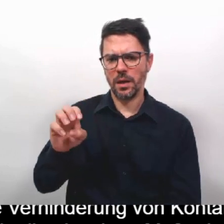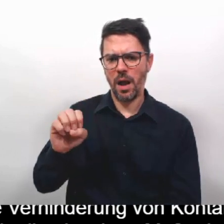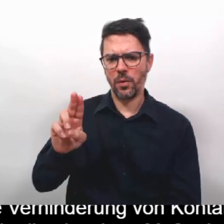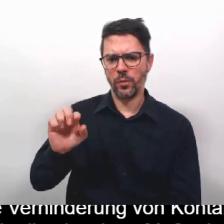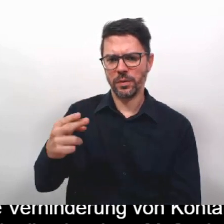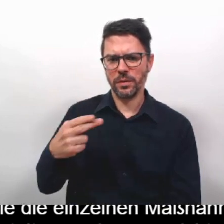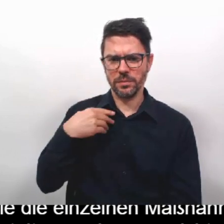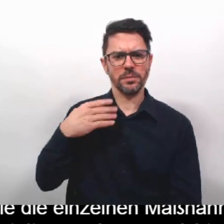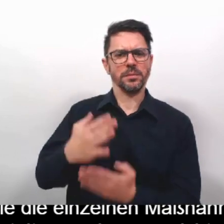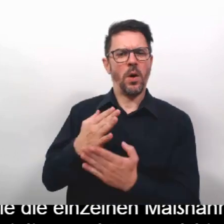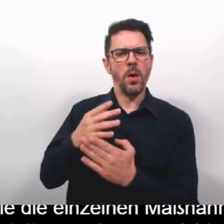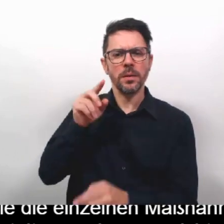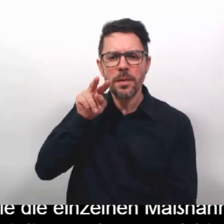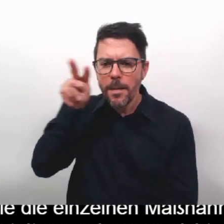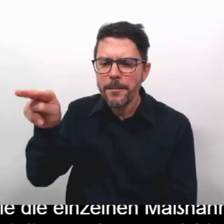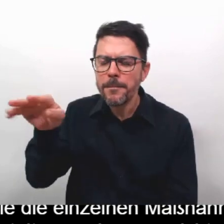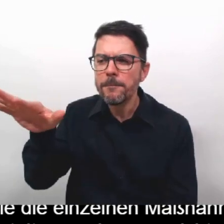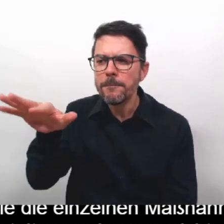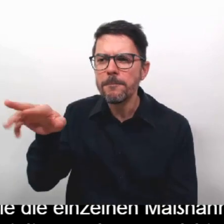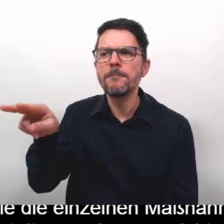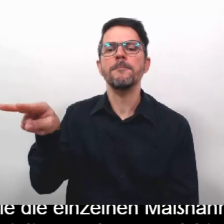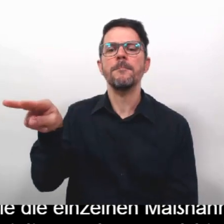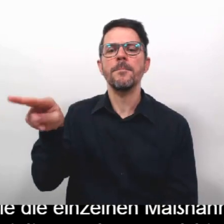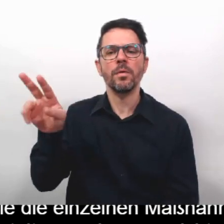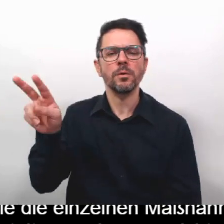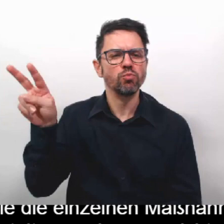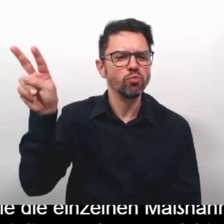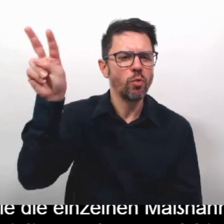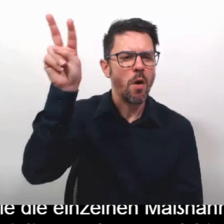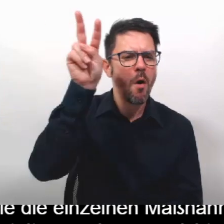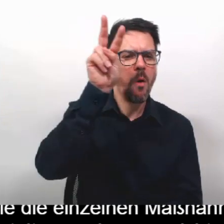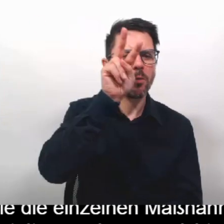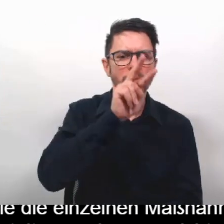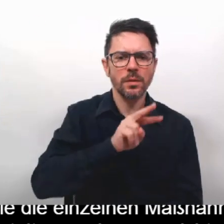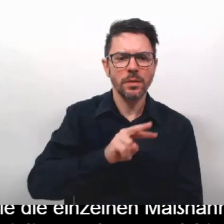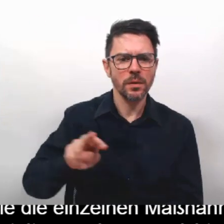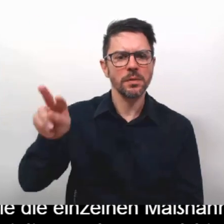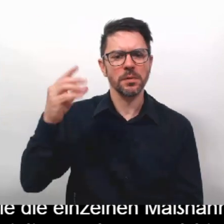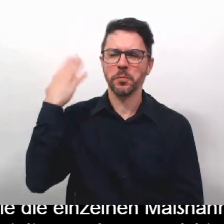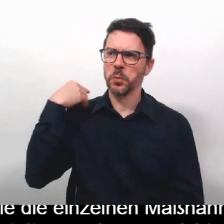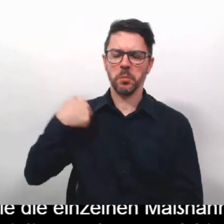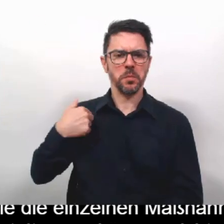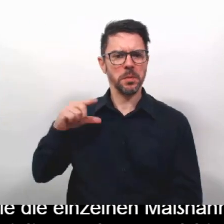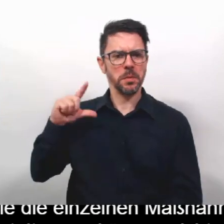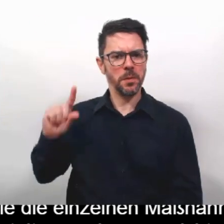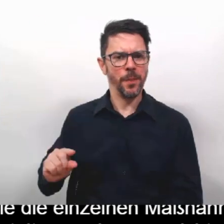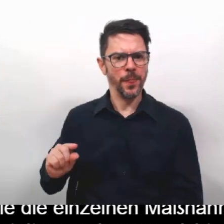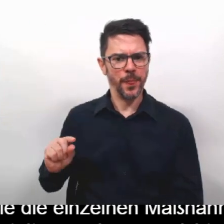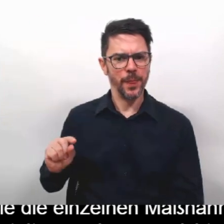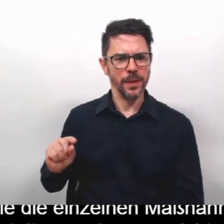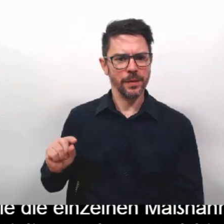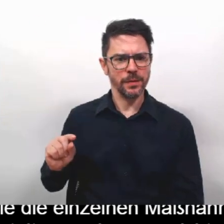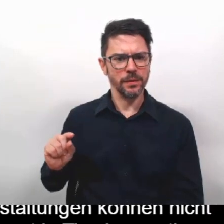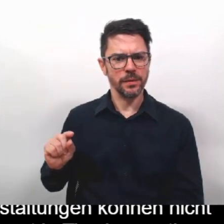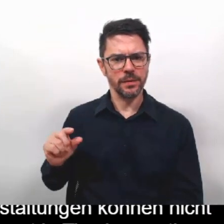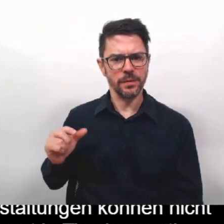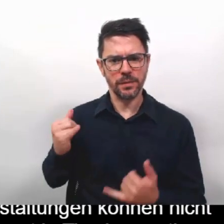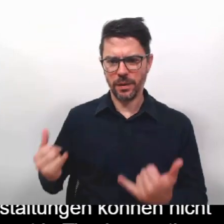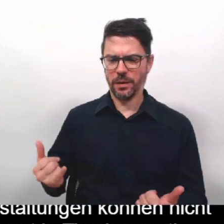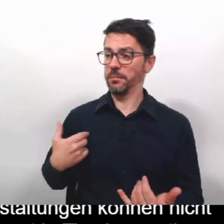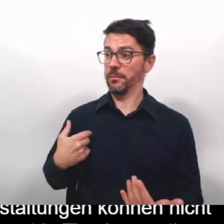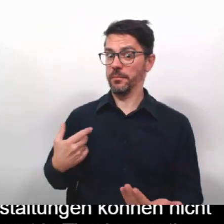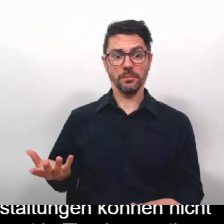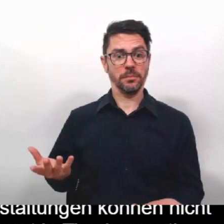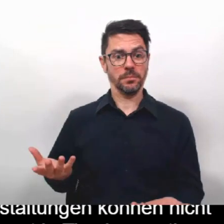halten. Das bedeutet aber umso mehr Vorsicht, umso mehr Umsicht, umso mehr Rücksichtnahme in allen anderen Bereichen des gesellschaftlichen Lebens.